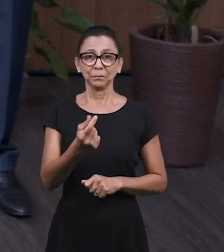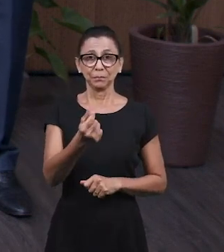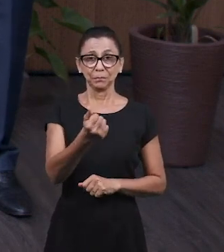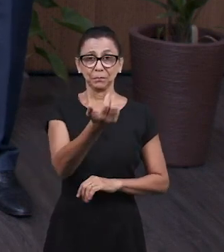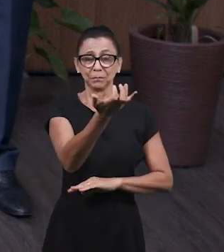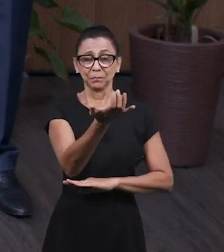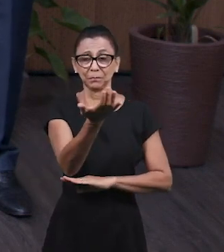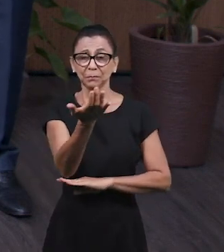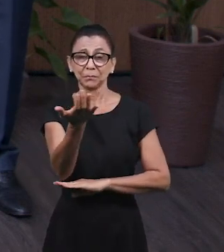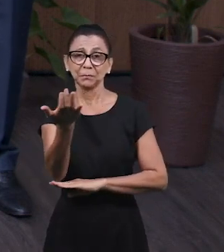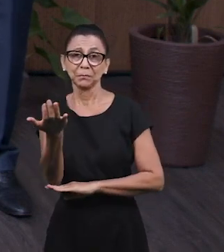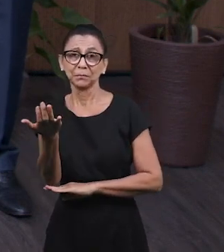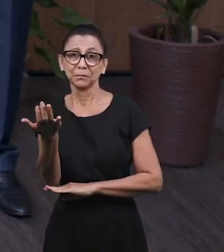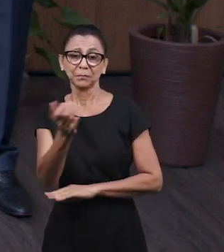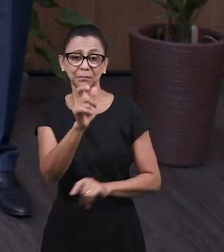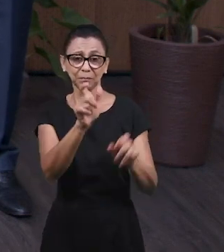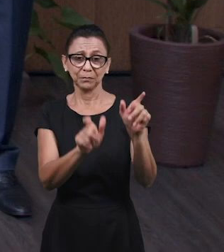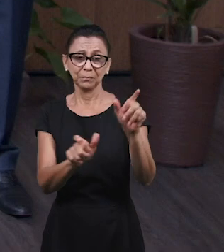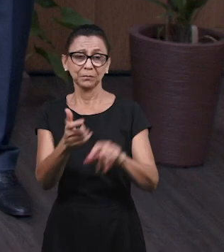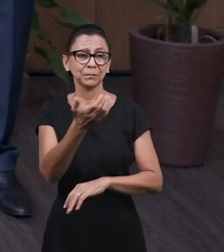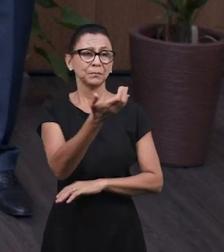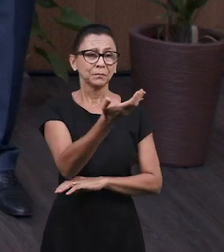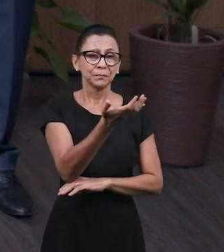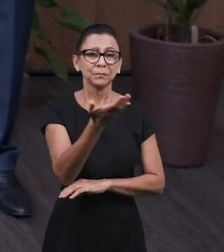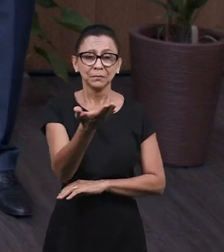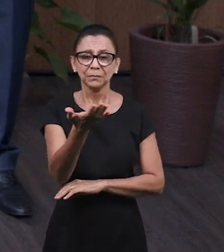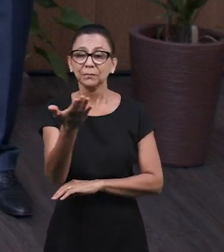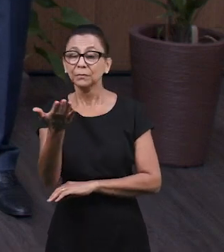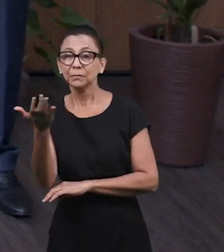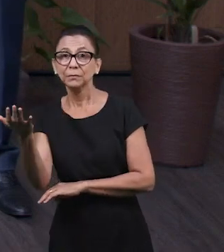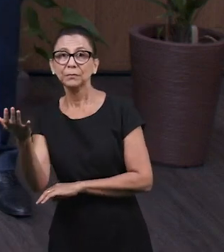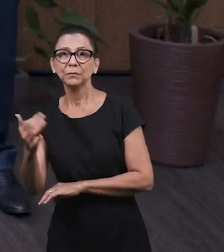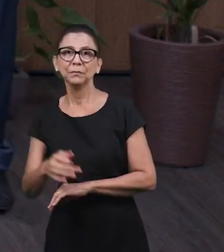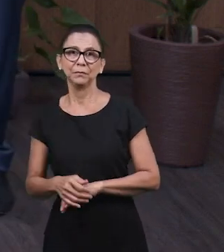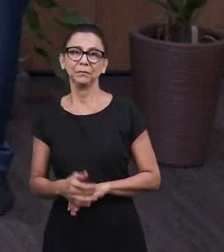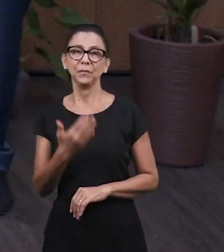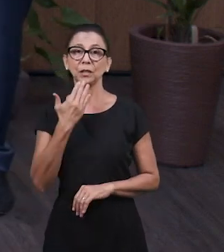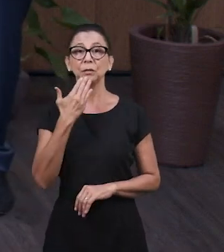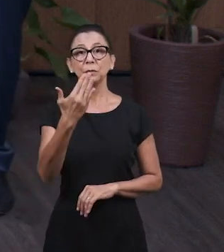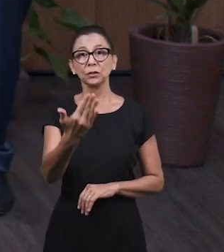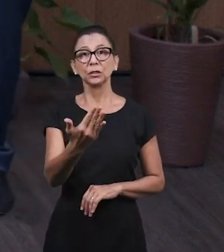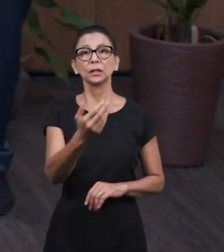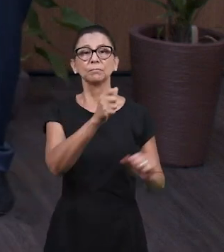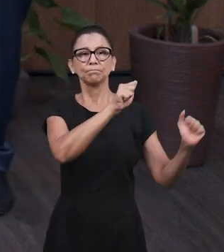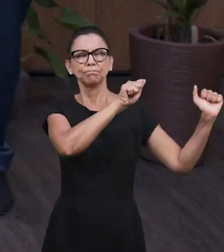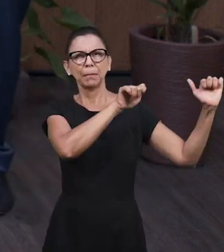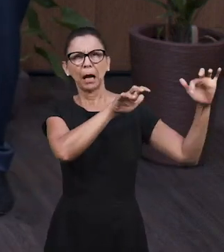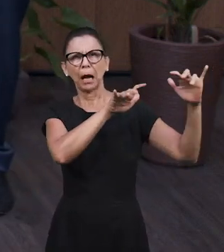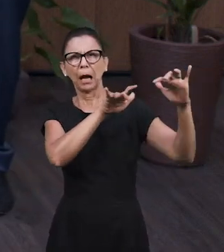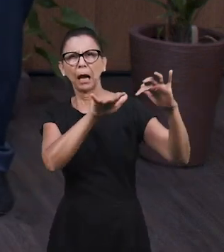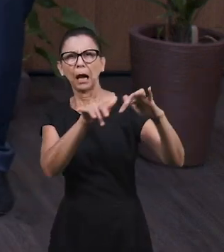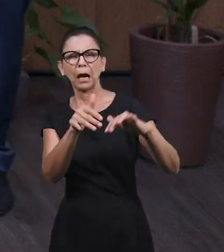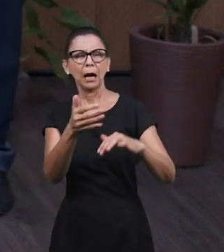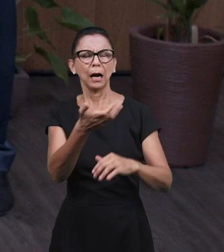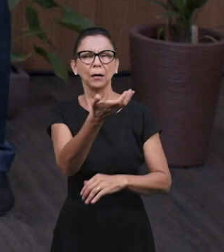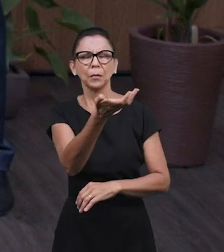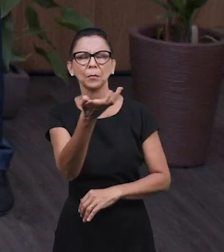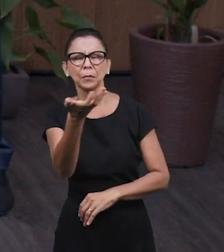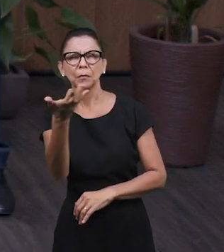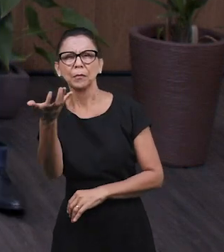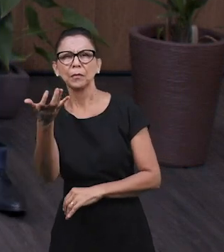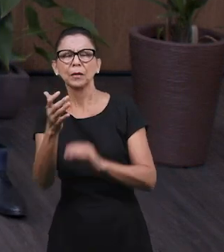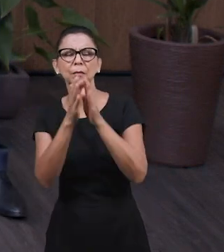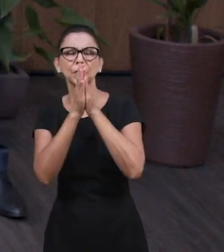maintenir. Il était obligé de demander l'aumône aux gens qui passaient. Il demandait l'aide de la foule qui